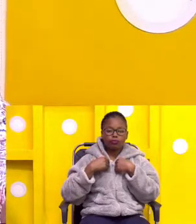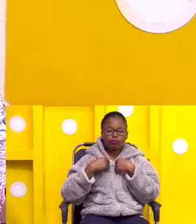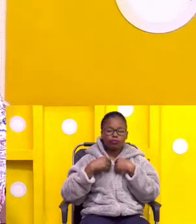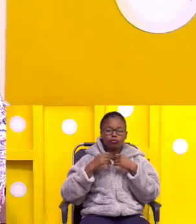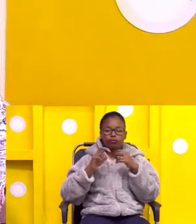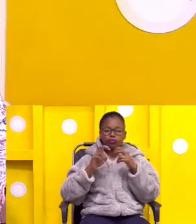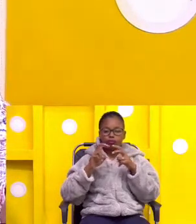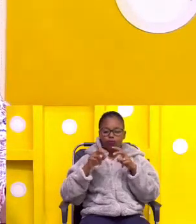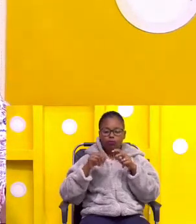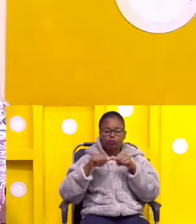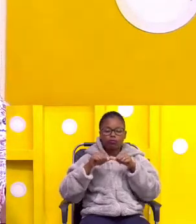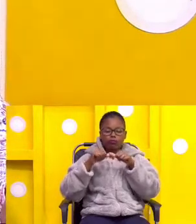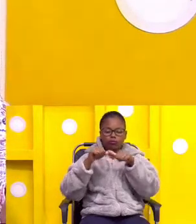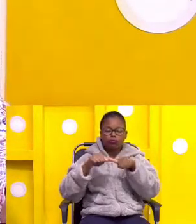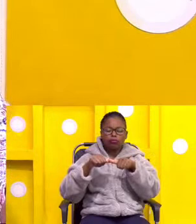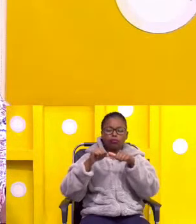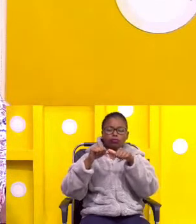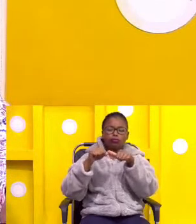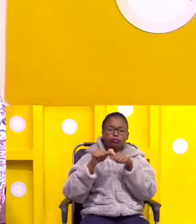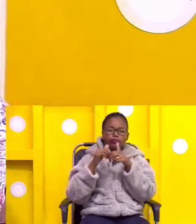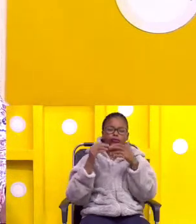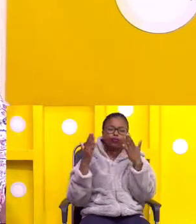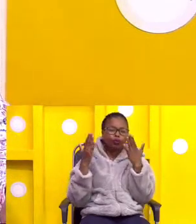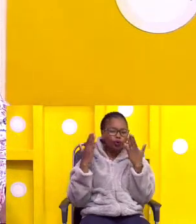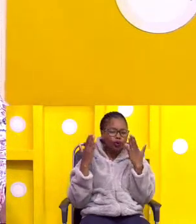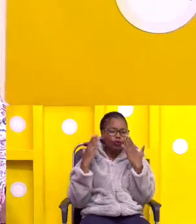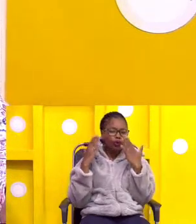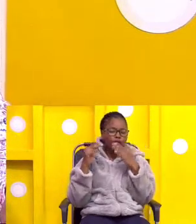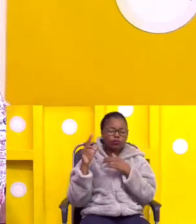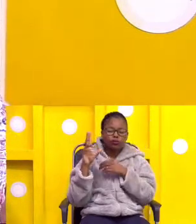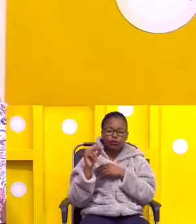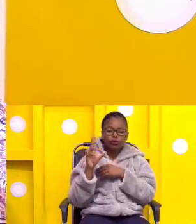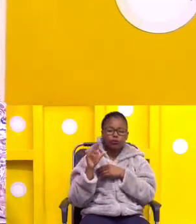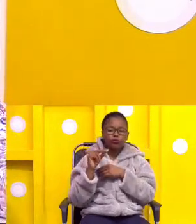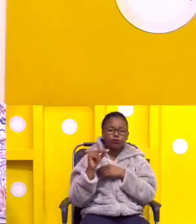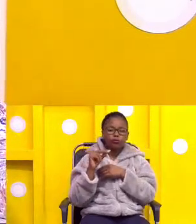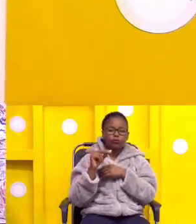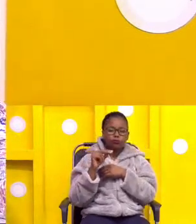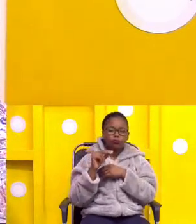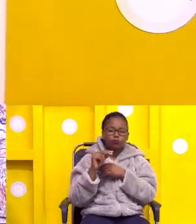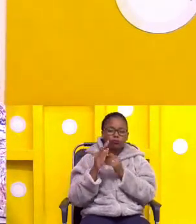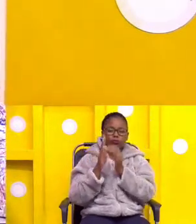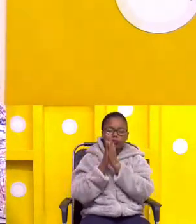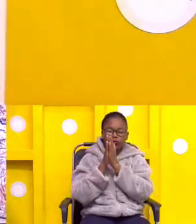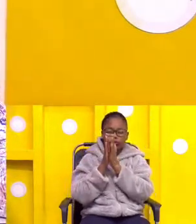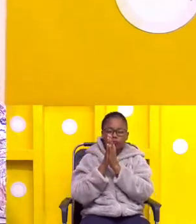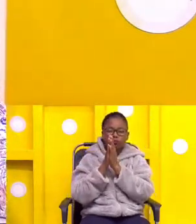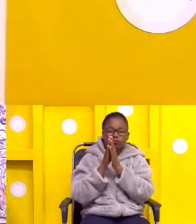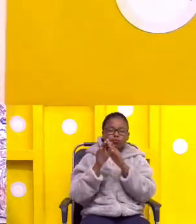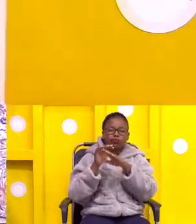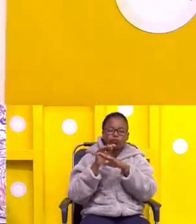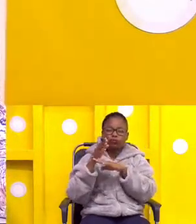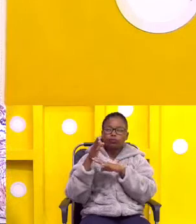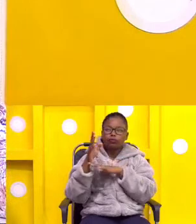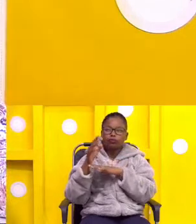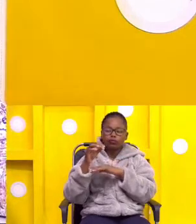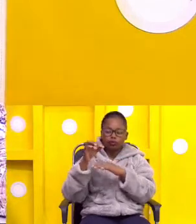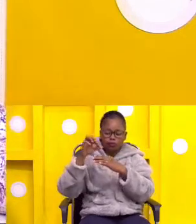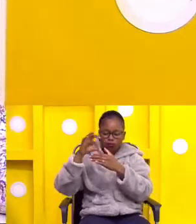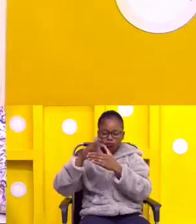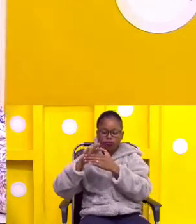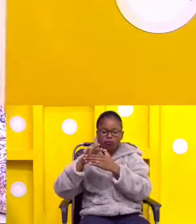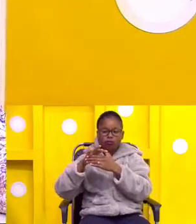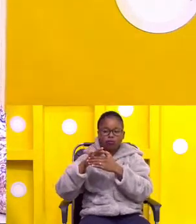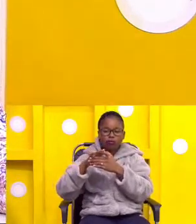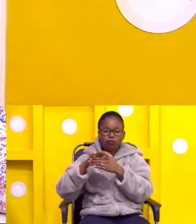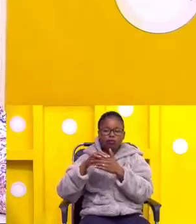Dukone to utura hau. Duli hau. Miaka yaku yote. We hau uosi vye gaino hade beuja gai hii dalili. Lucio